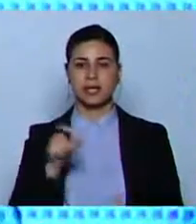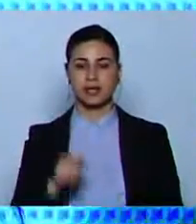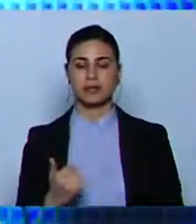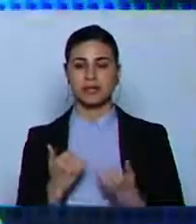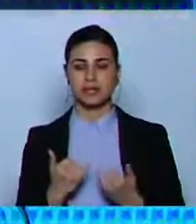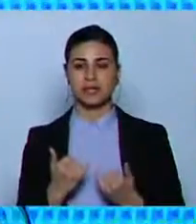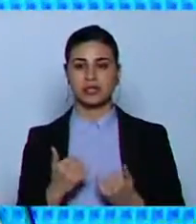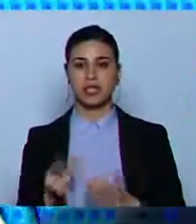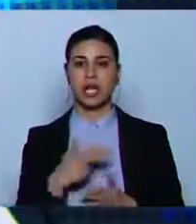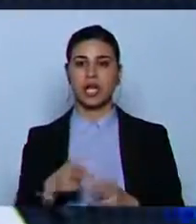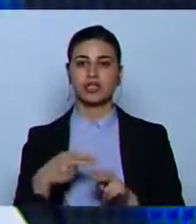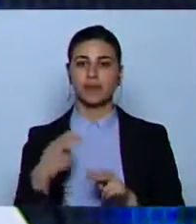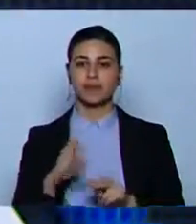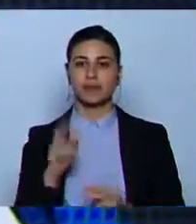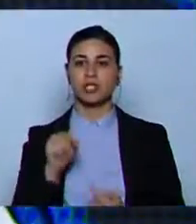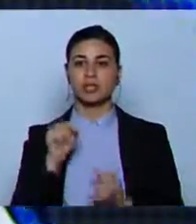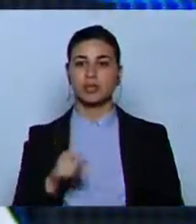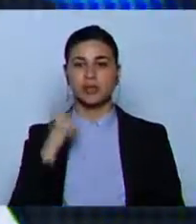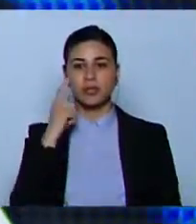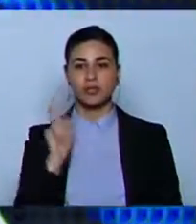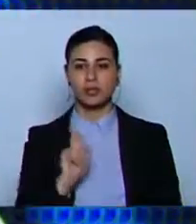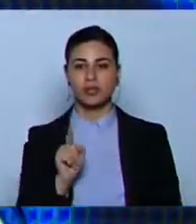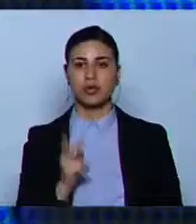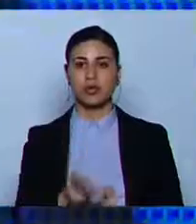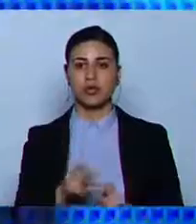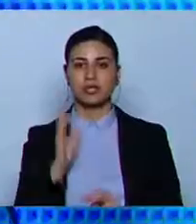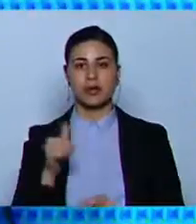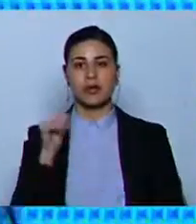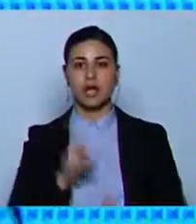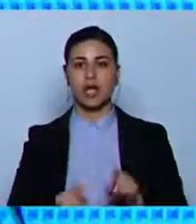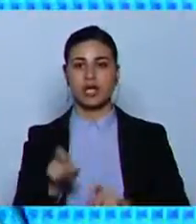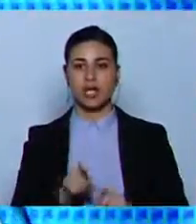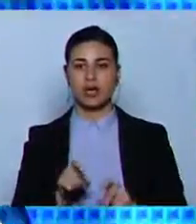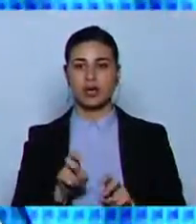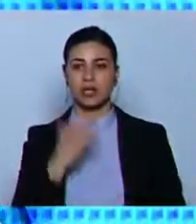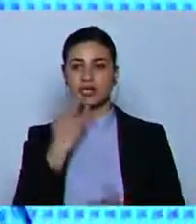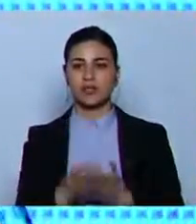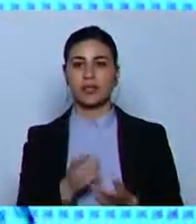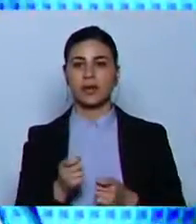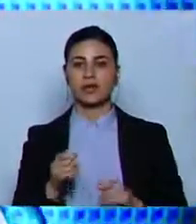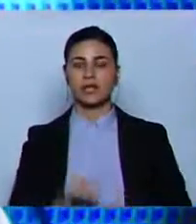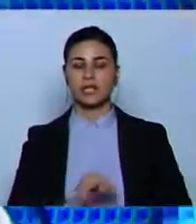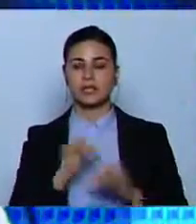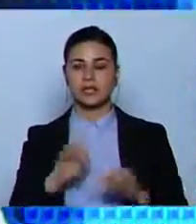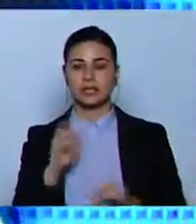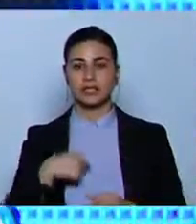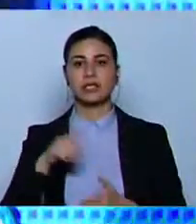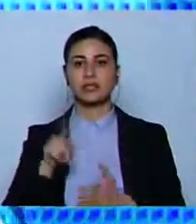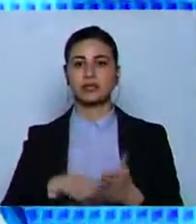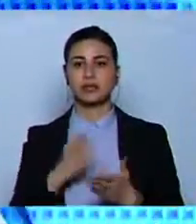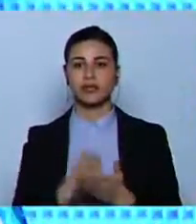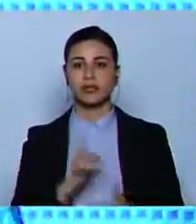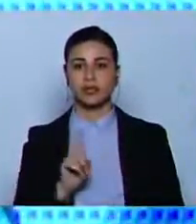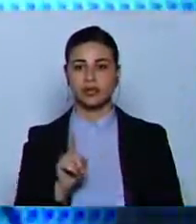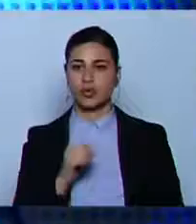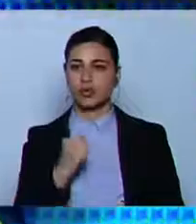წინაშე ანგარიშვალდებული და შესაბამისად მიმაჩნია, რომ ეს იქნება უკან გადადგმული ნაბიჯი თვითმართველობის განვითარებისთვის და დარწმუნებული ვარ, რომ